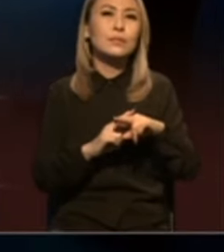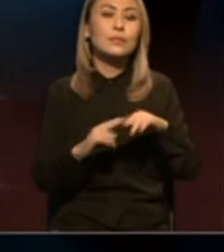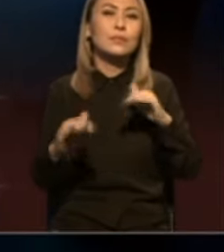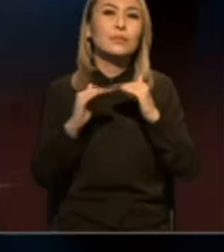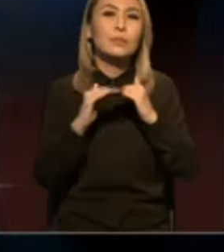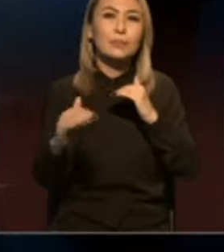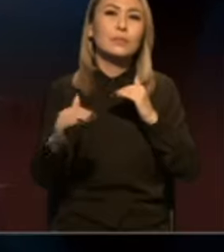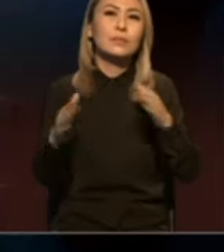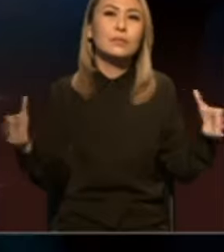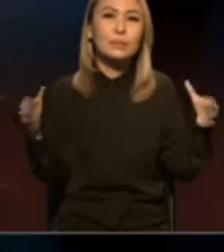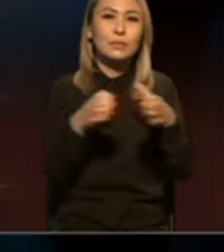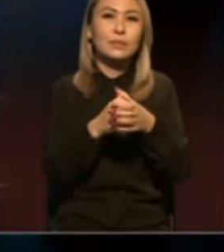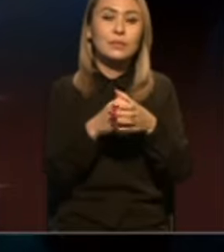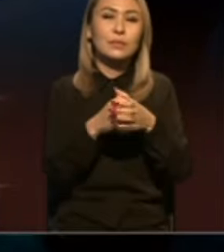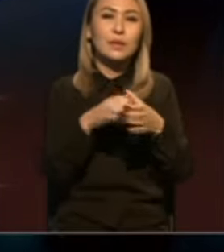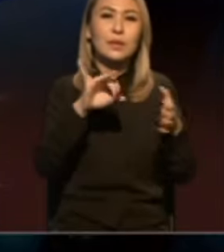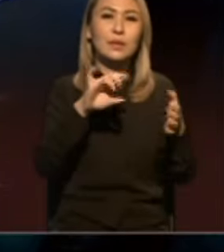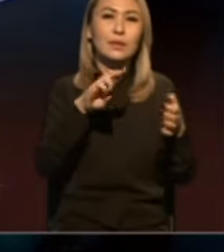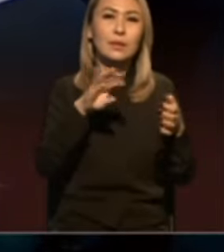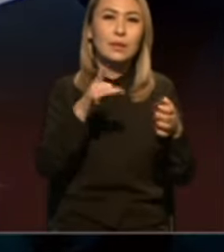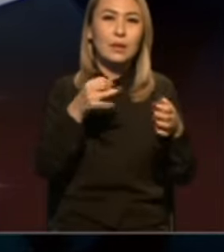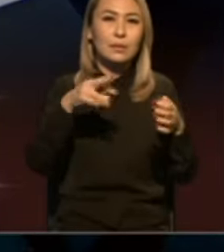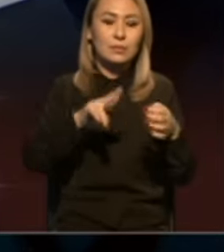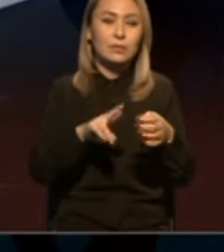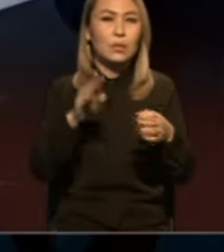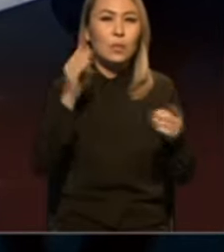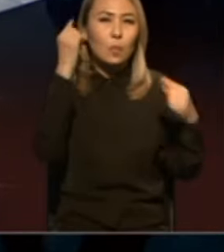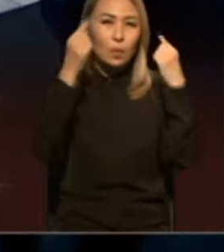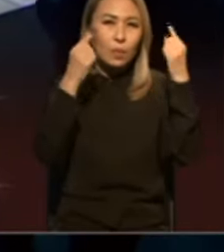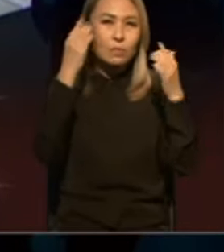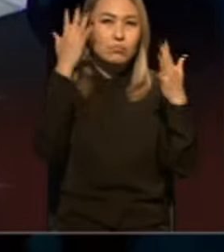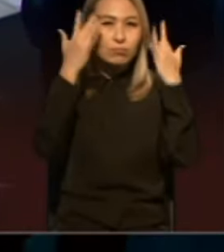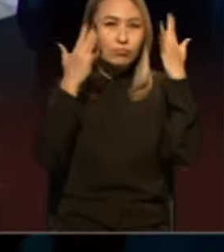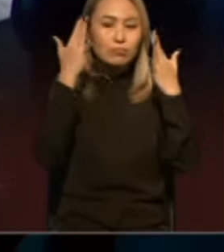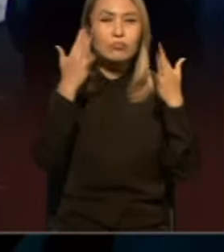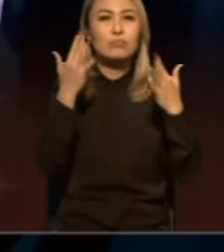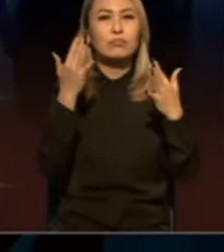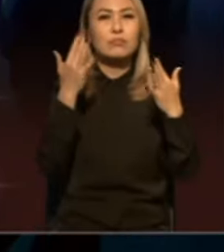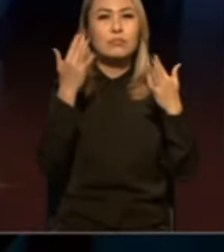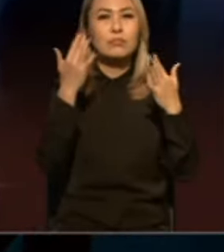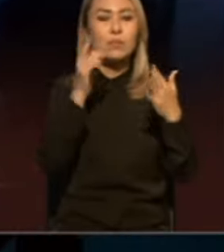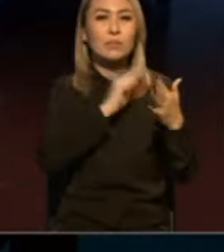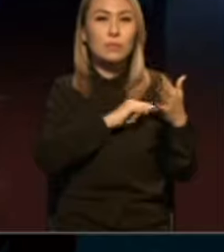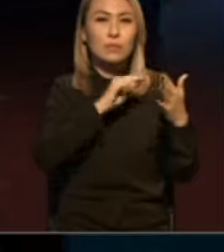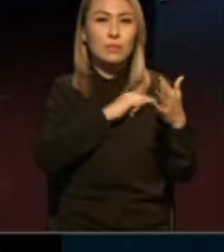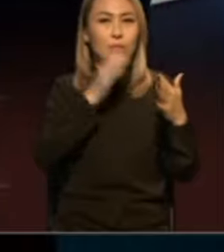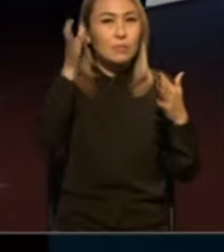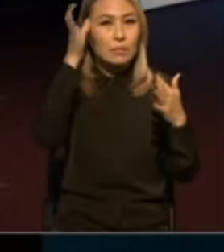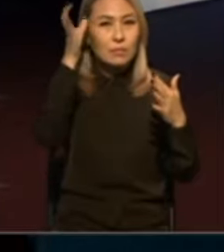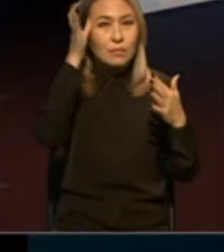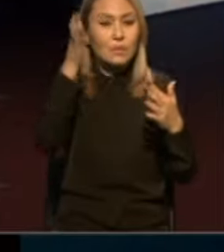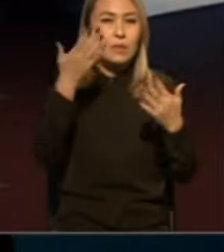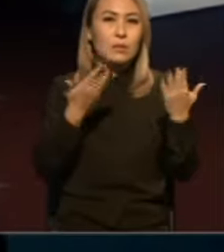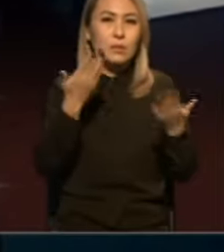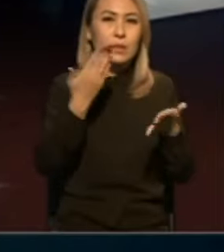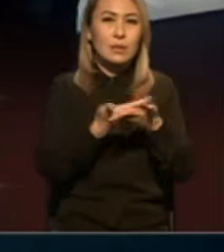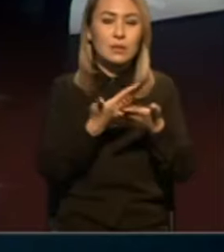елдерін ынтымақтастығы, интеграция туралы ойлаған осы мақсатпен жұмыс деген ғалымдар болсын,